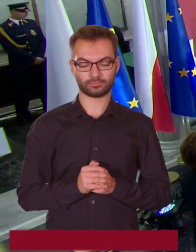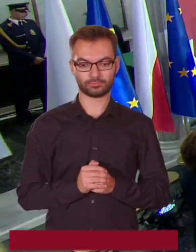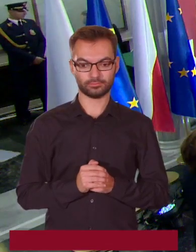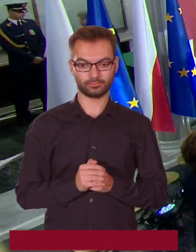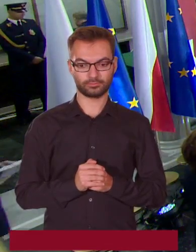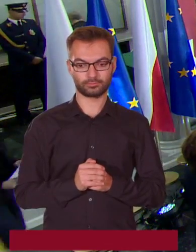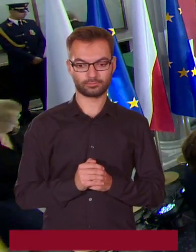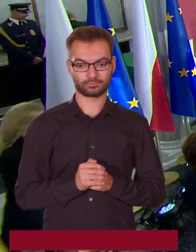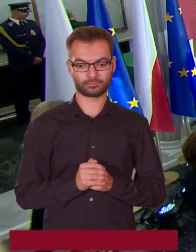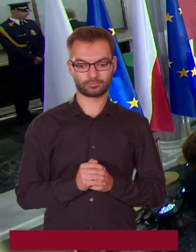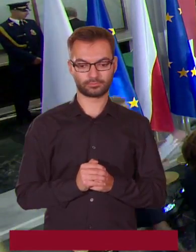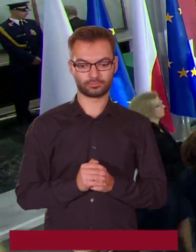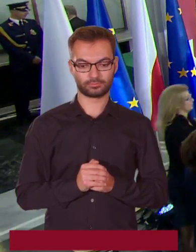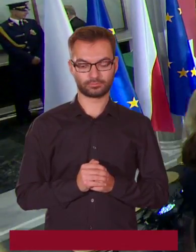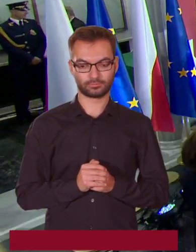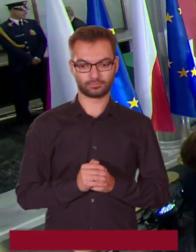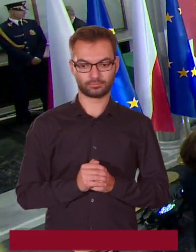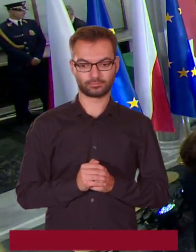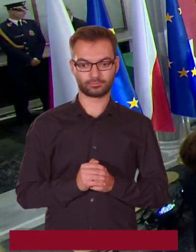Proszę pana Wojciecha Buczaka.